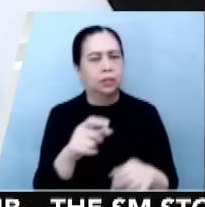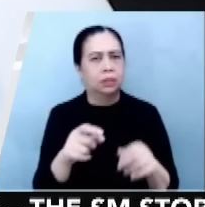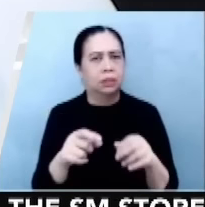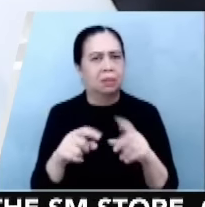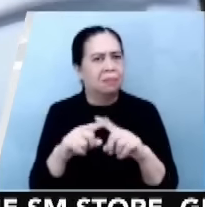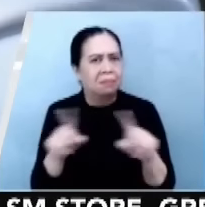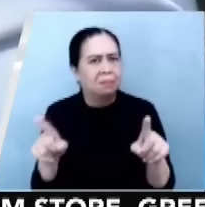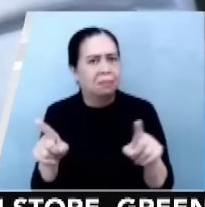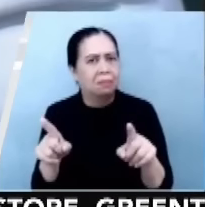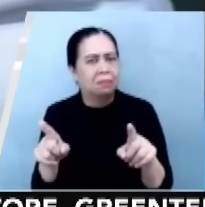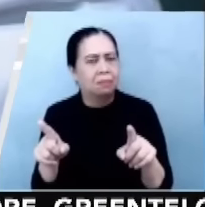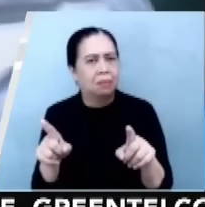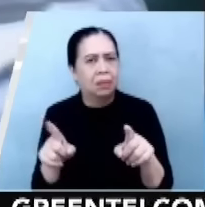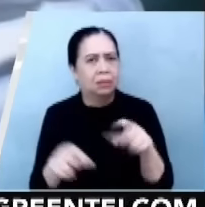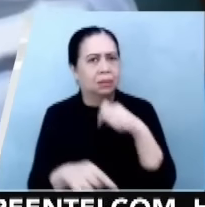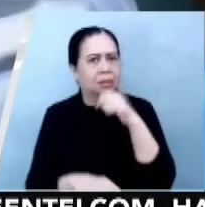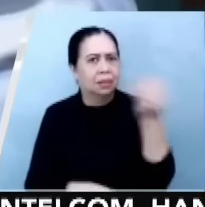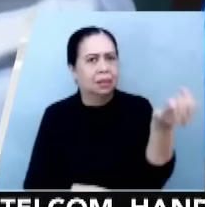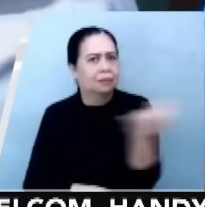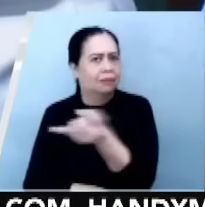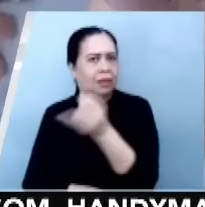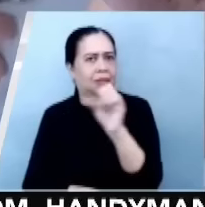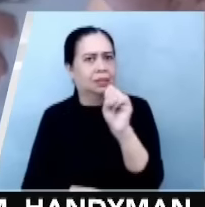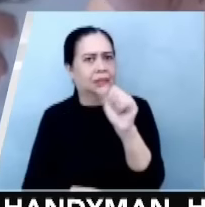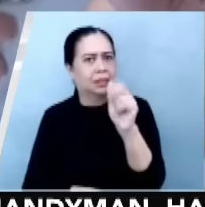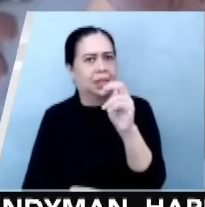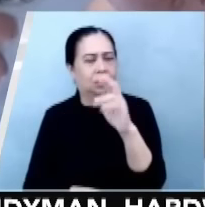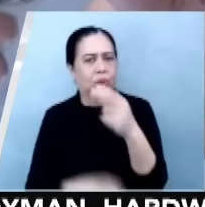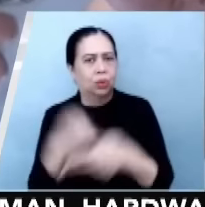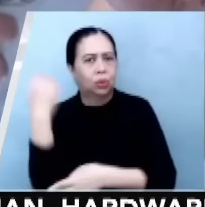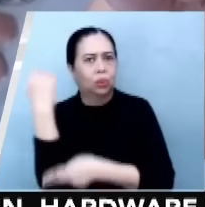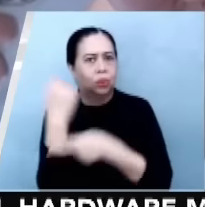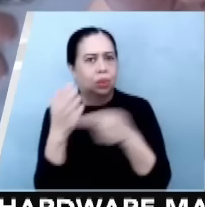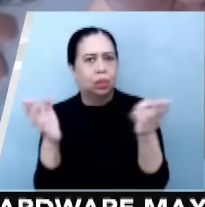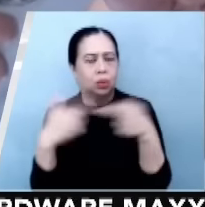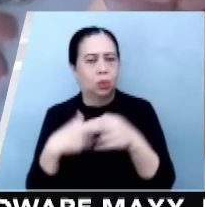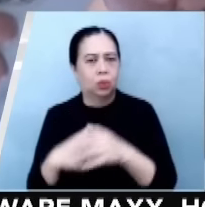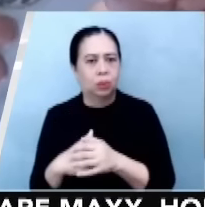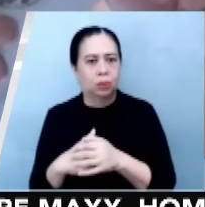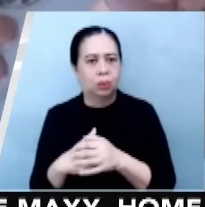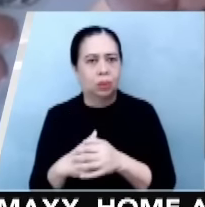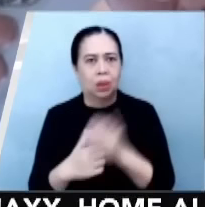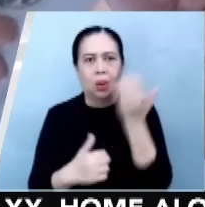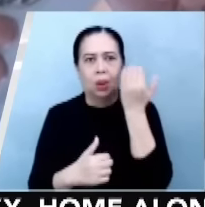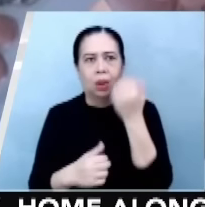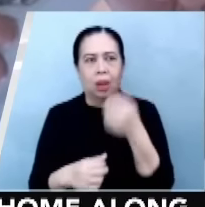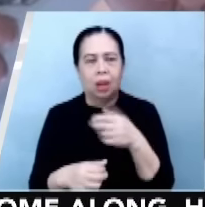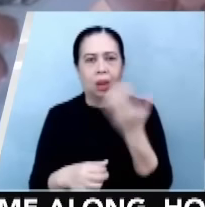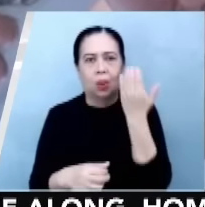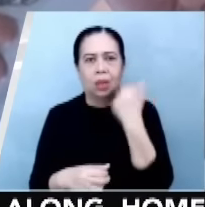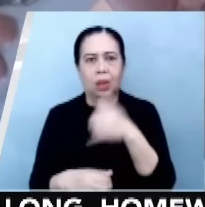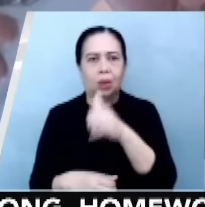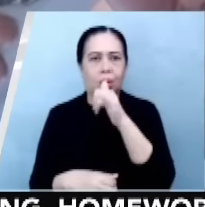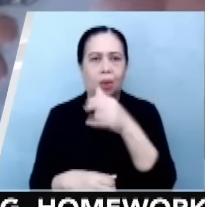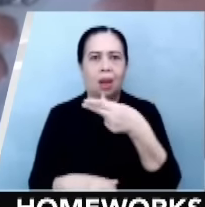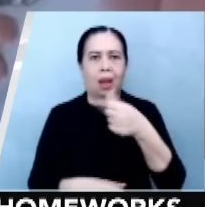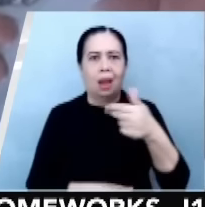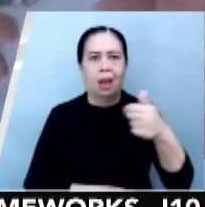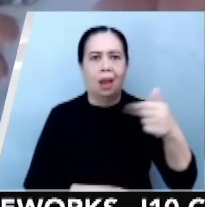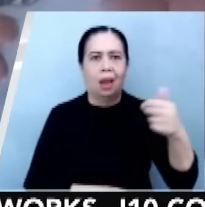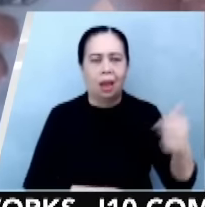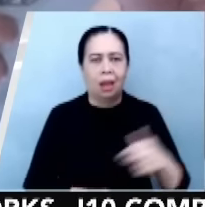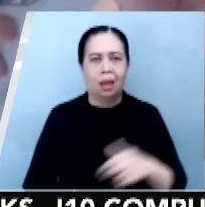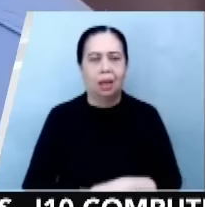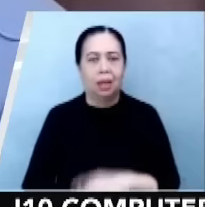nila inimbita si Sandro sa hotel room. Nabitin ako sa inom, ha ha ha ha, sabi ni